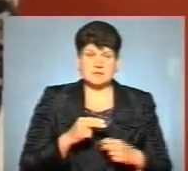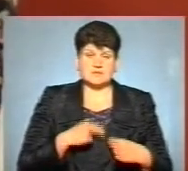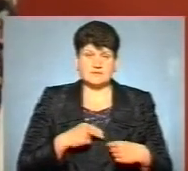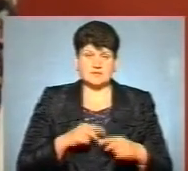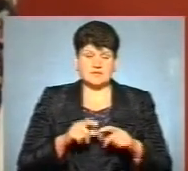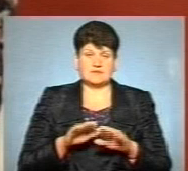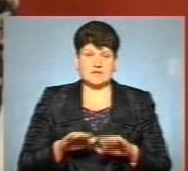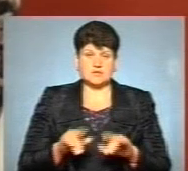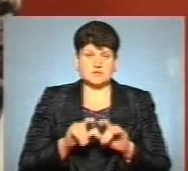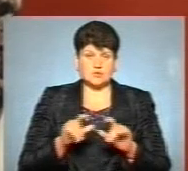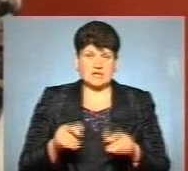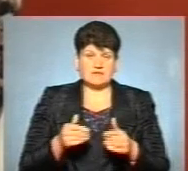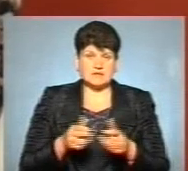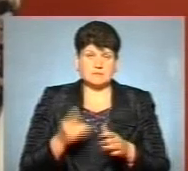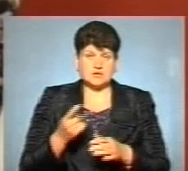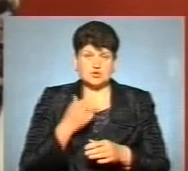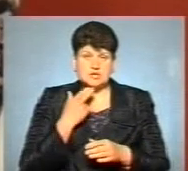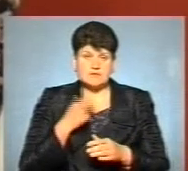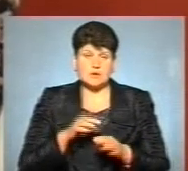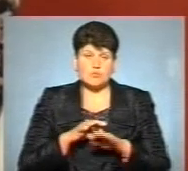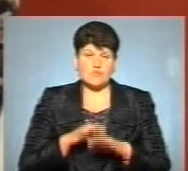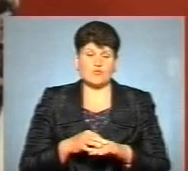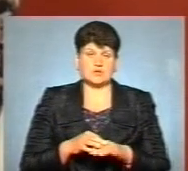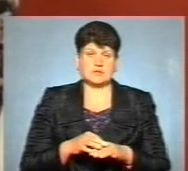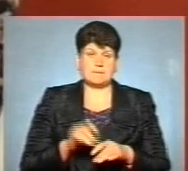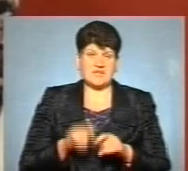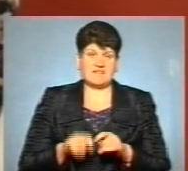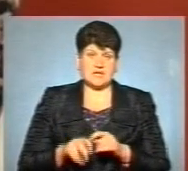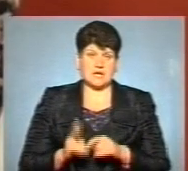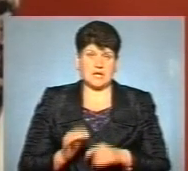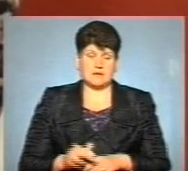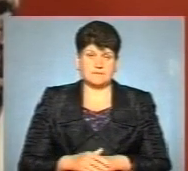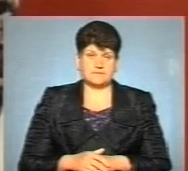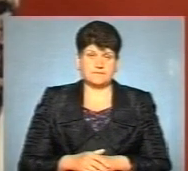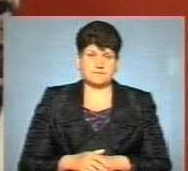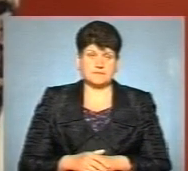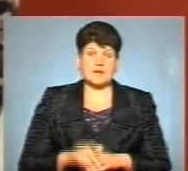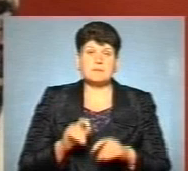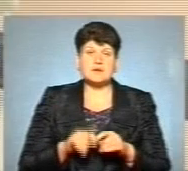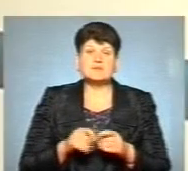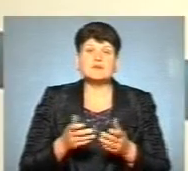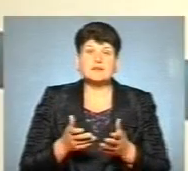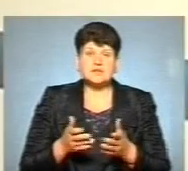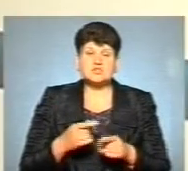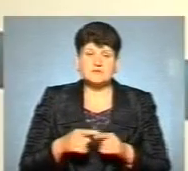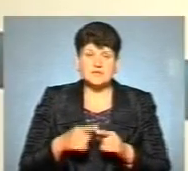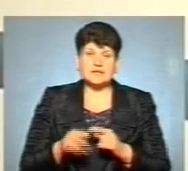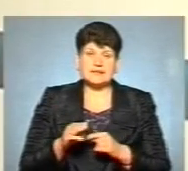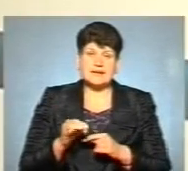які відкриються з 1 червня, проводити такі перевірки? Перевірки саме, які ви маєте на увазі, швидкі тести